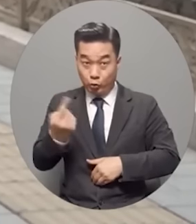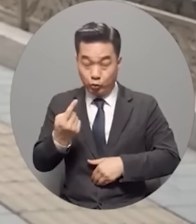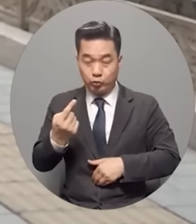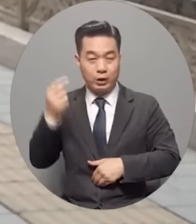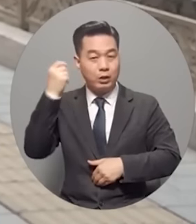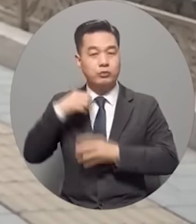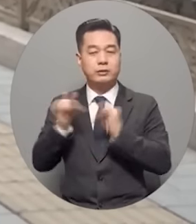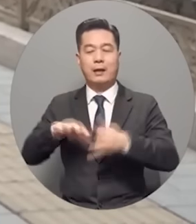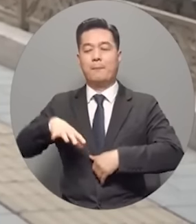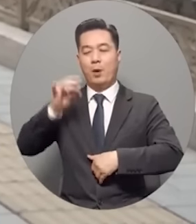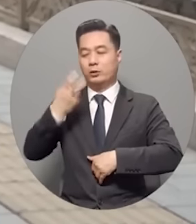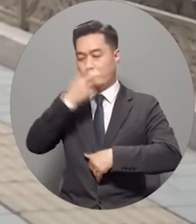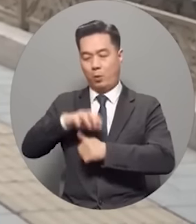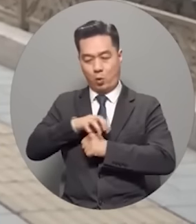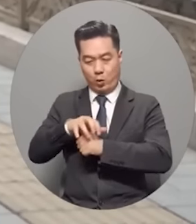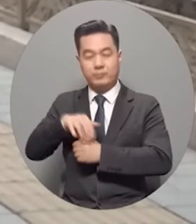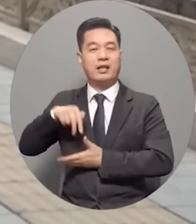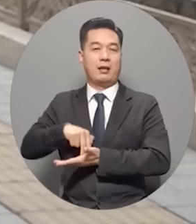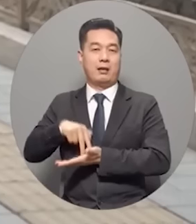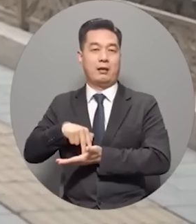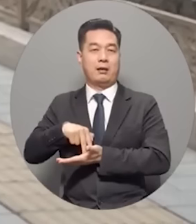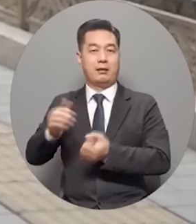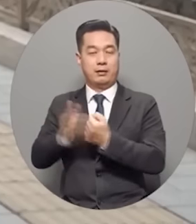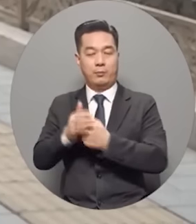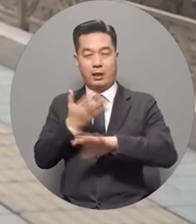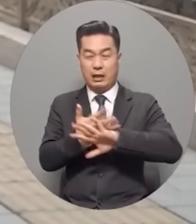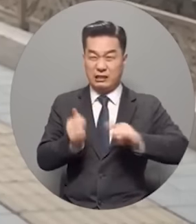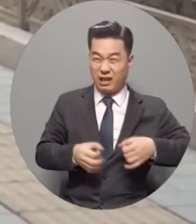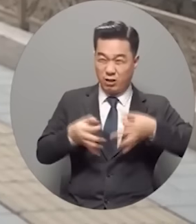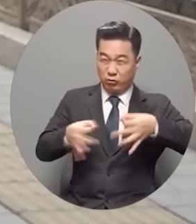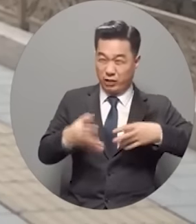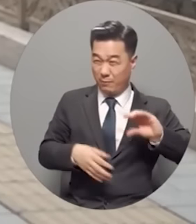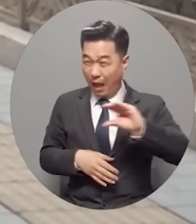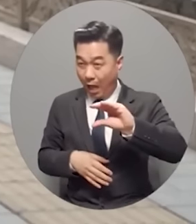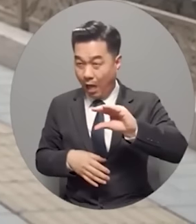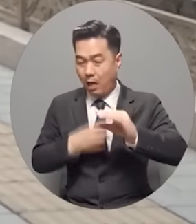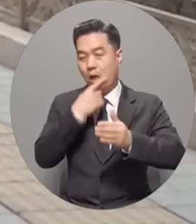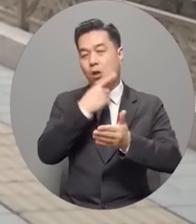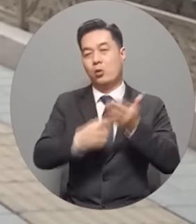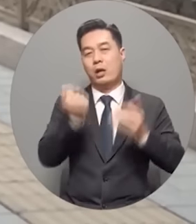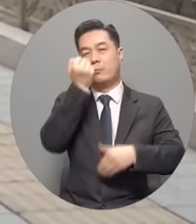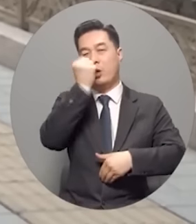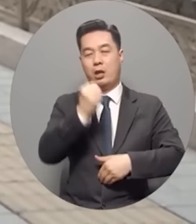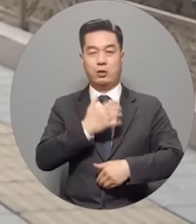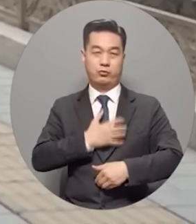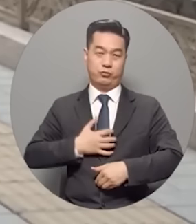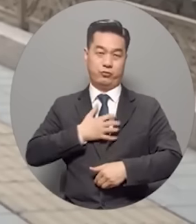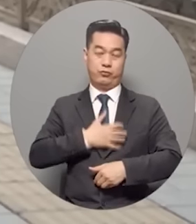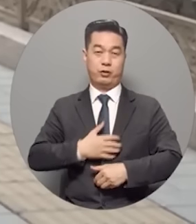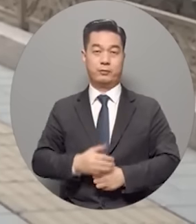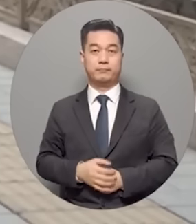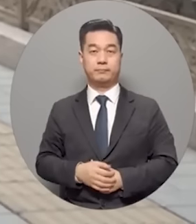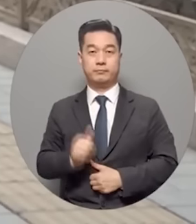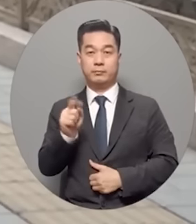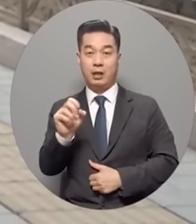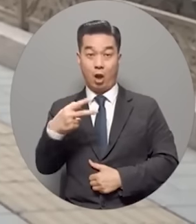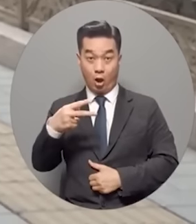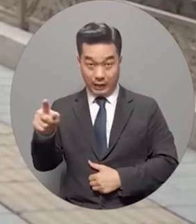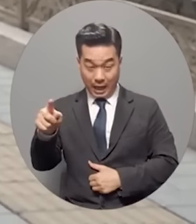우선 보호한다는 입장인 것으로 알려져 외국 투자자의 손실은 불가피할 것으로 보입니다의 채권을 갖고